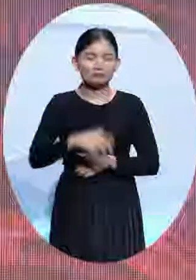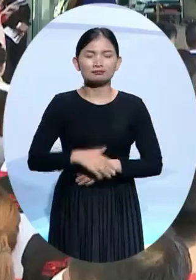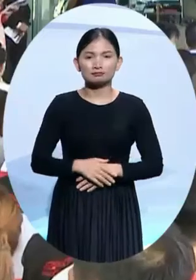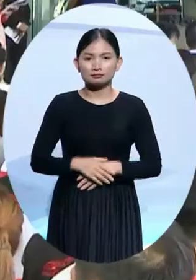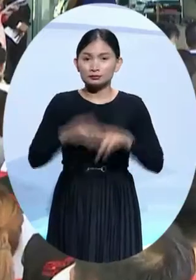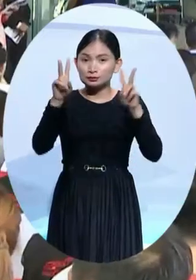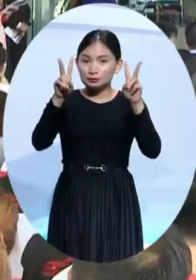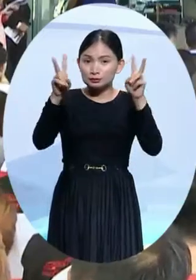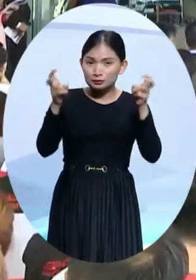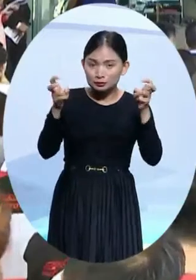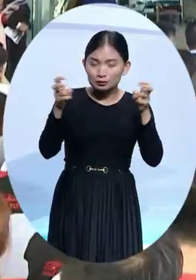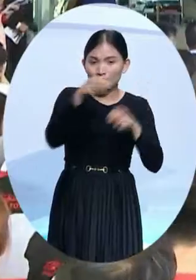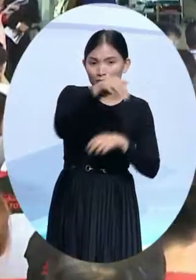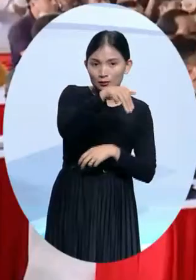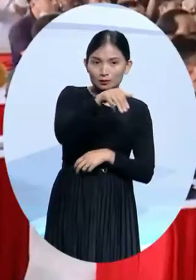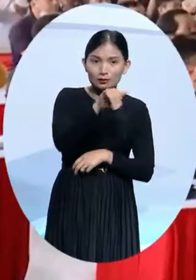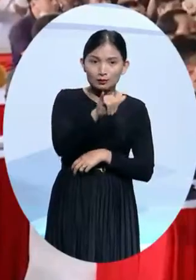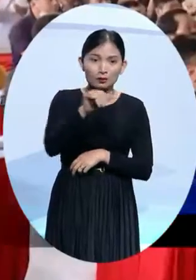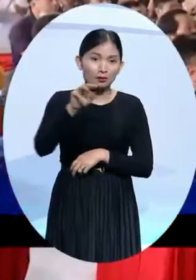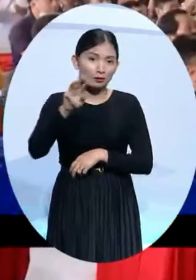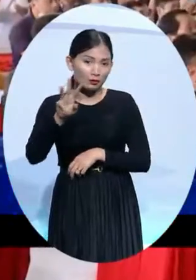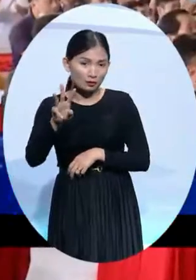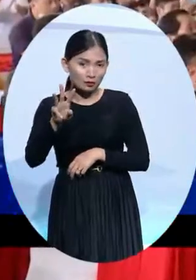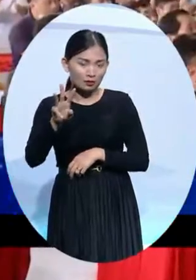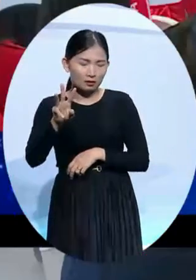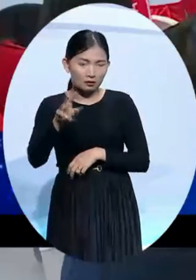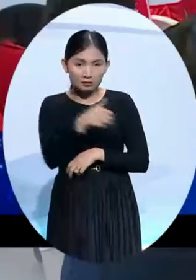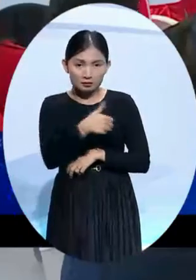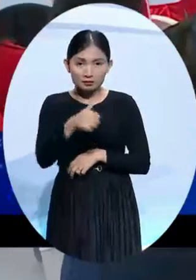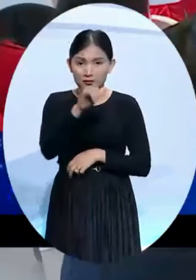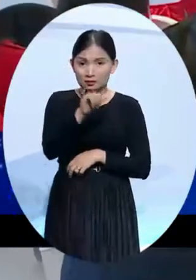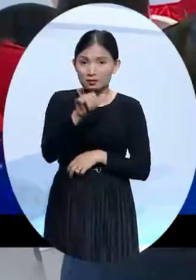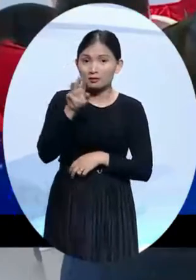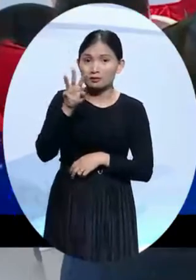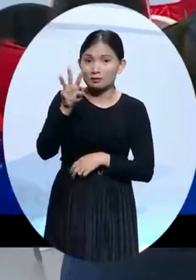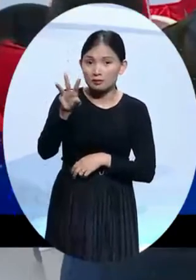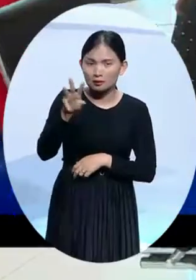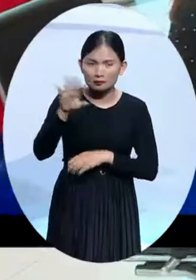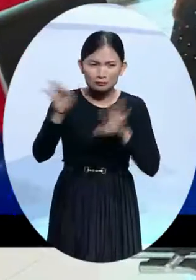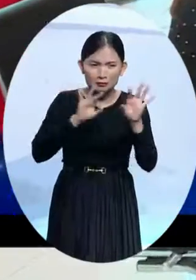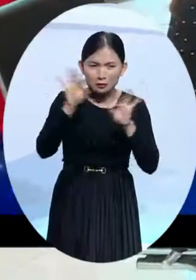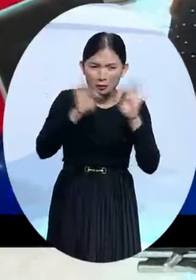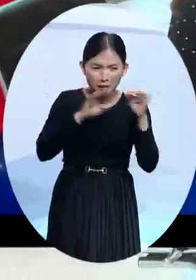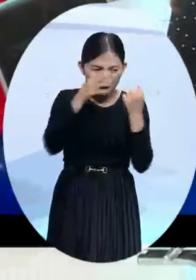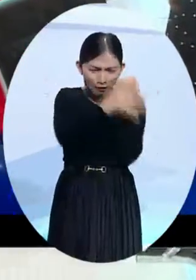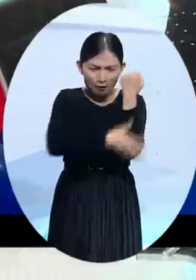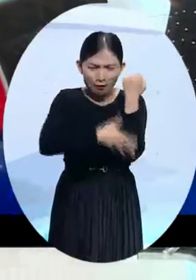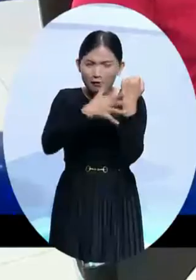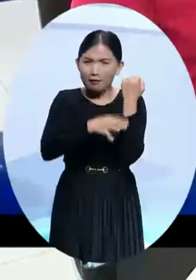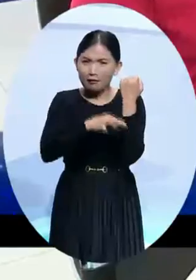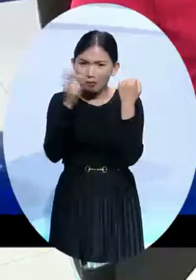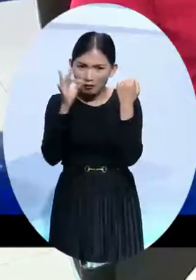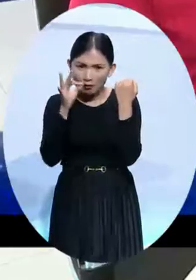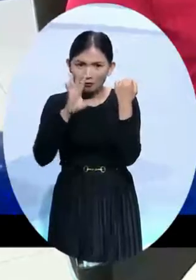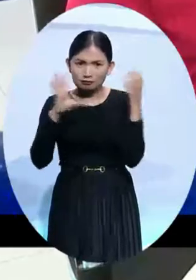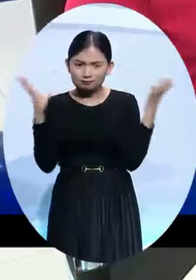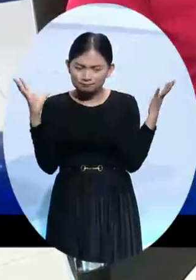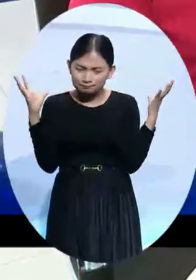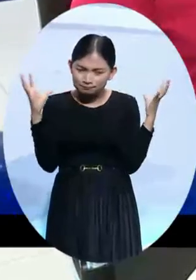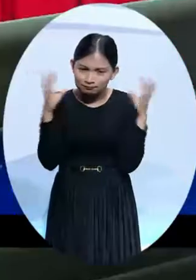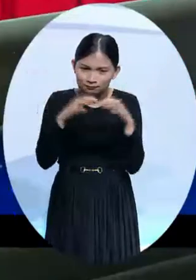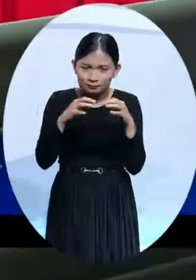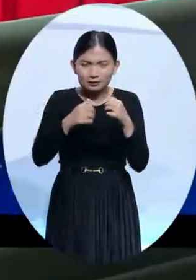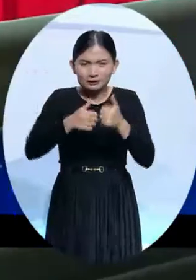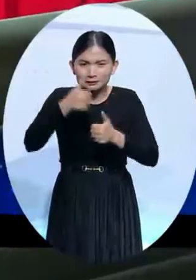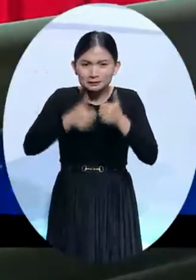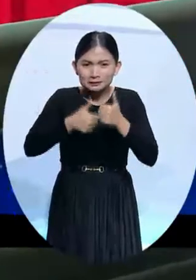Với chủ đề Move Your World, 63 thí sinh xuất sắc nhất được lựa chọn trong hơn 300 thí sinh trên toàn quốc đã tranh tài ở 6 ngành thi: